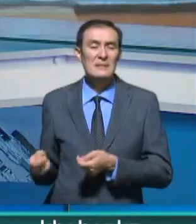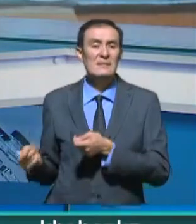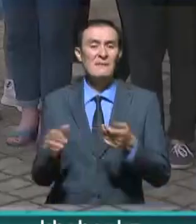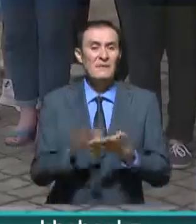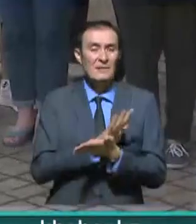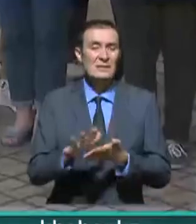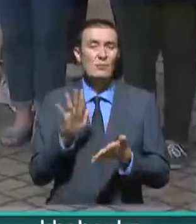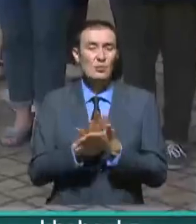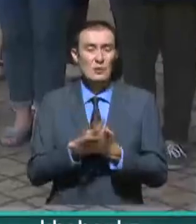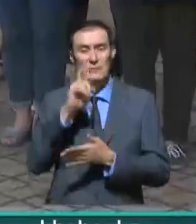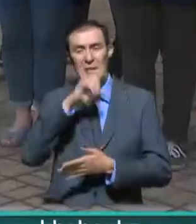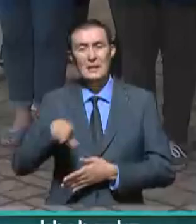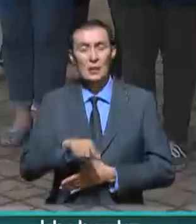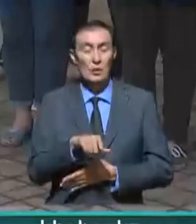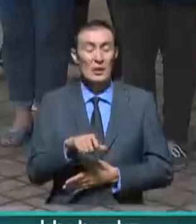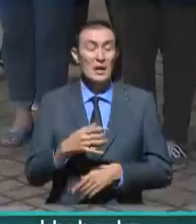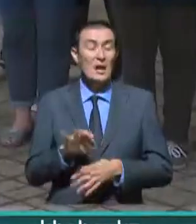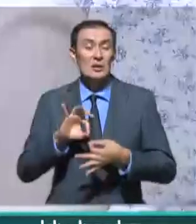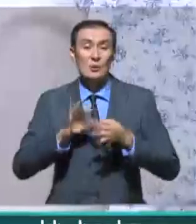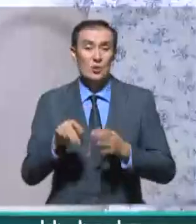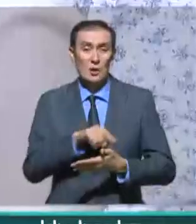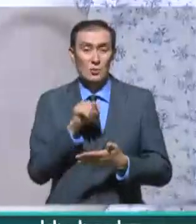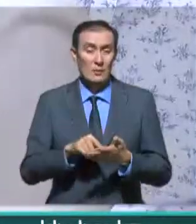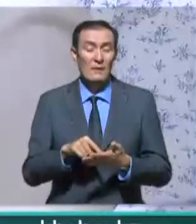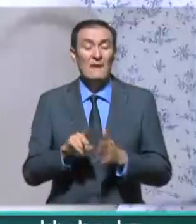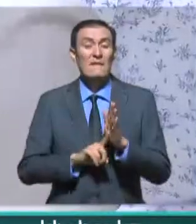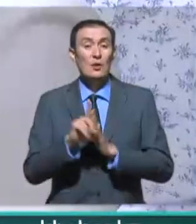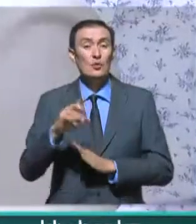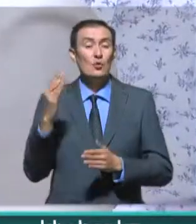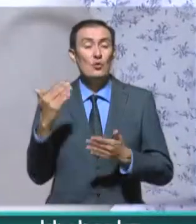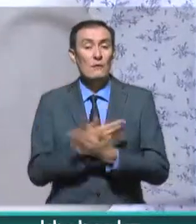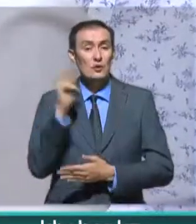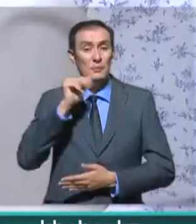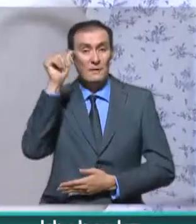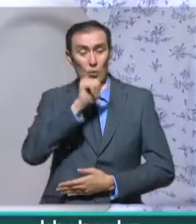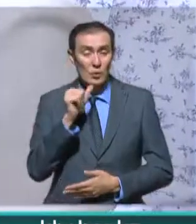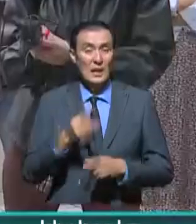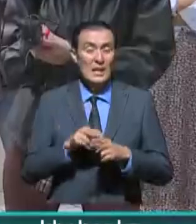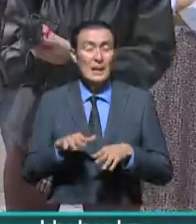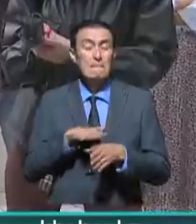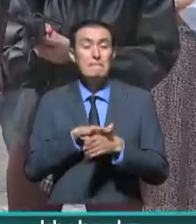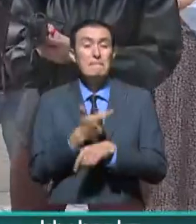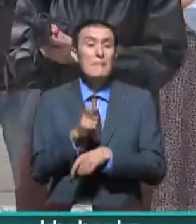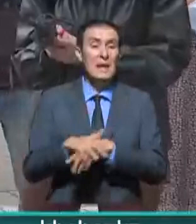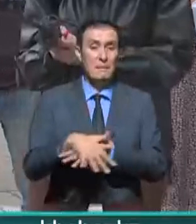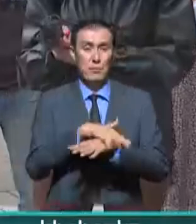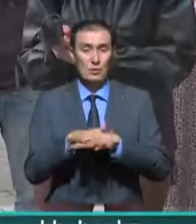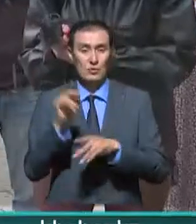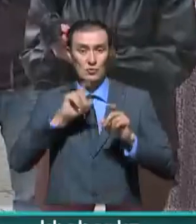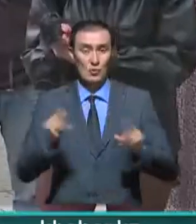плохие дороги и похоже самая актуальная проблема в канун нового учебного года это переполненность школы